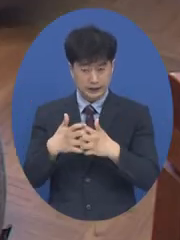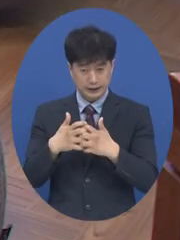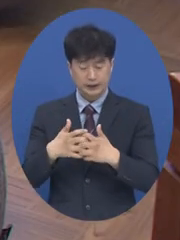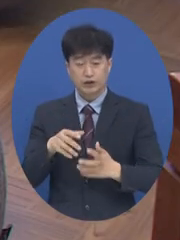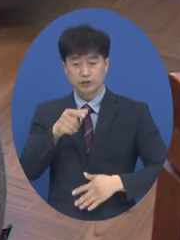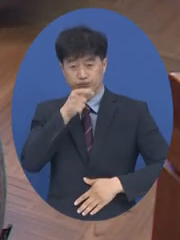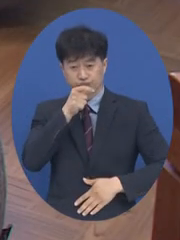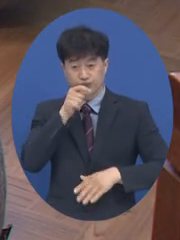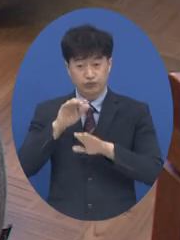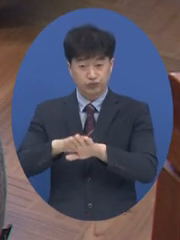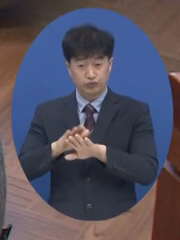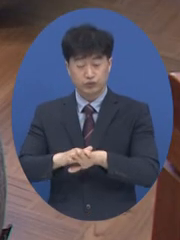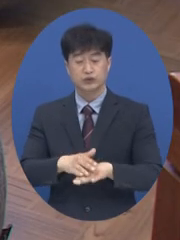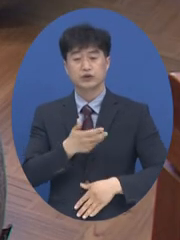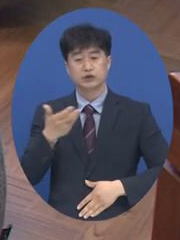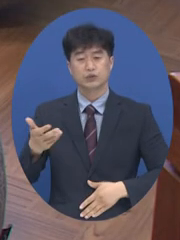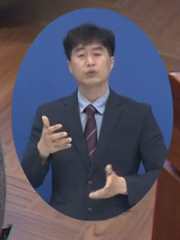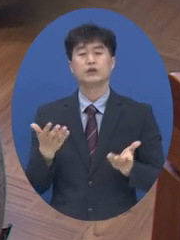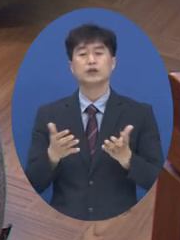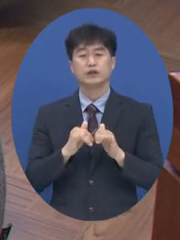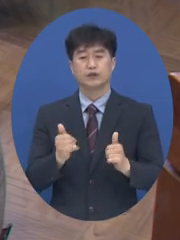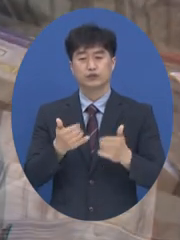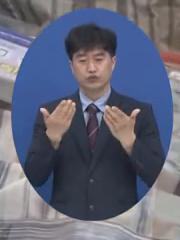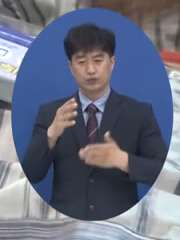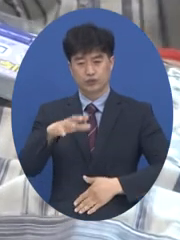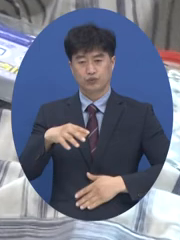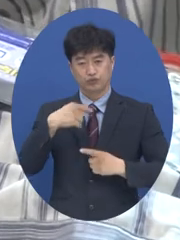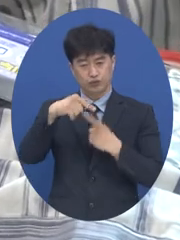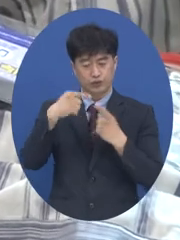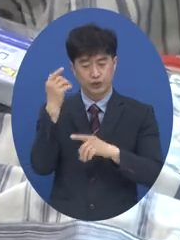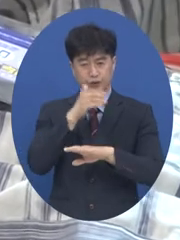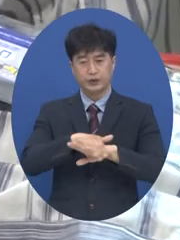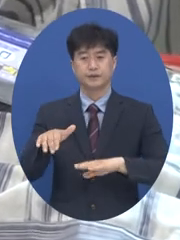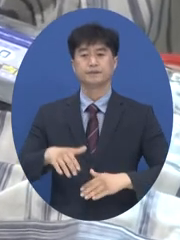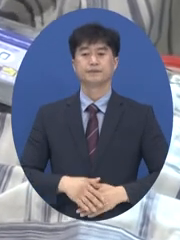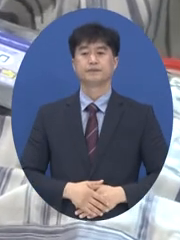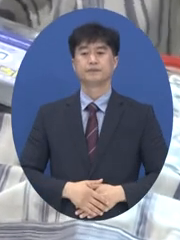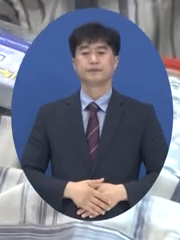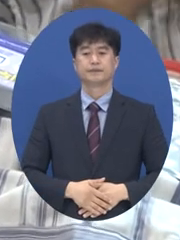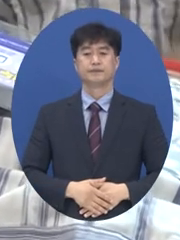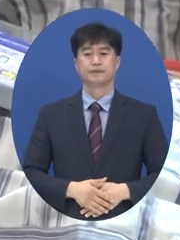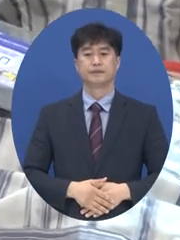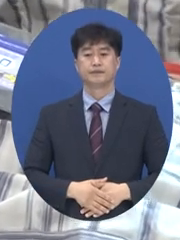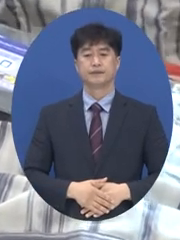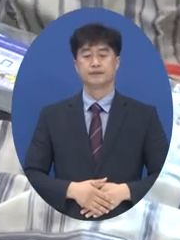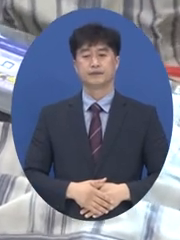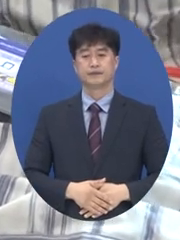이동 노동자 쉼터를 조성해 운영한다는 방침입니다. 경기지TV 구영슬입니다.